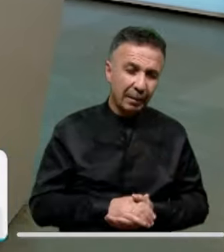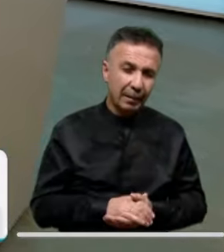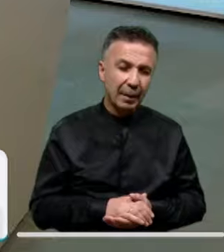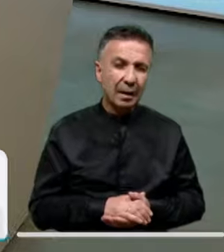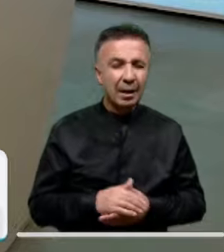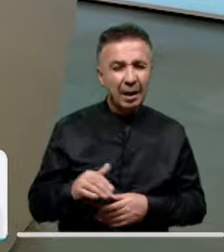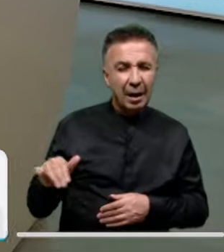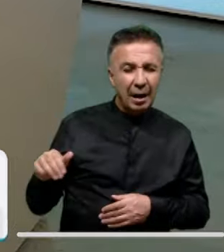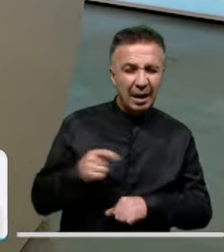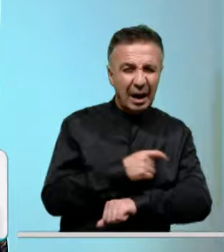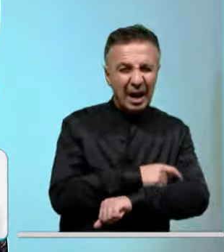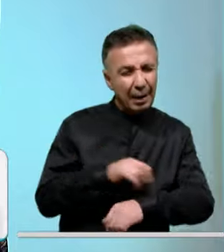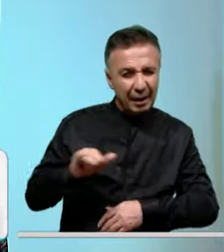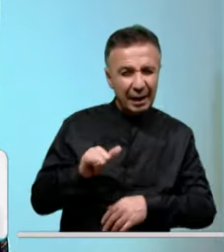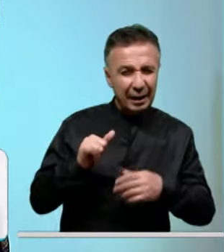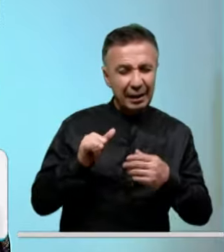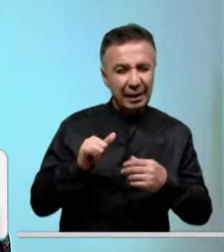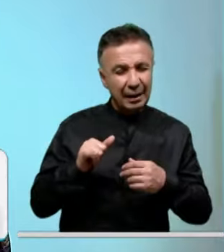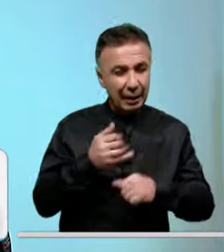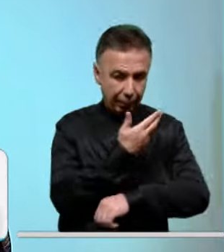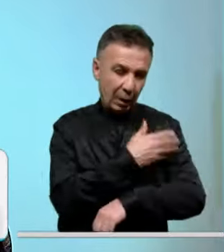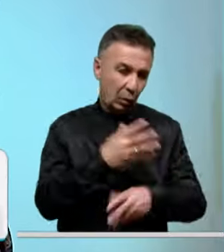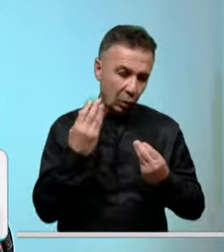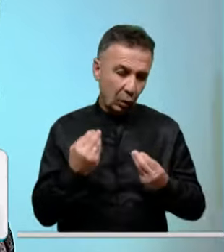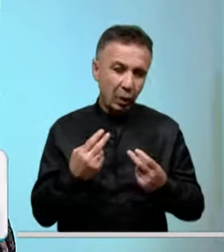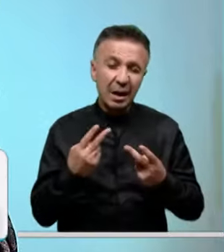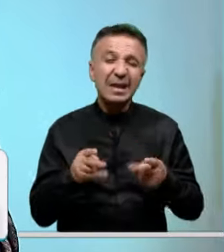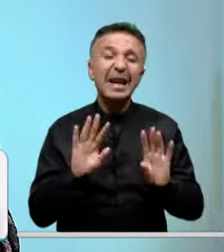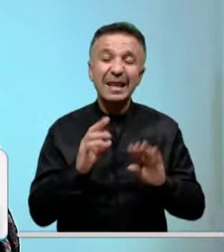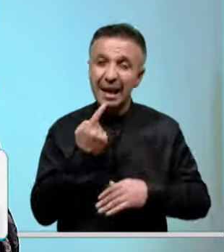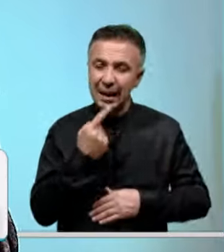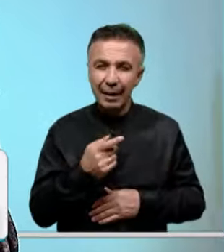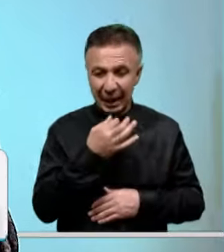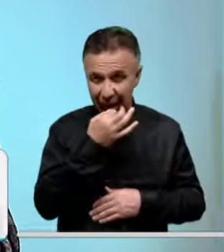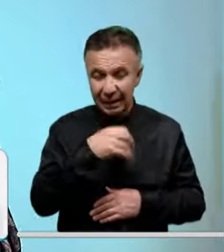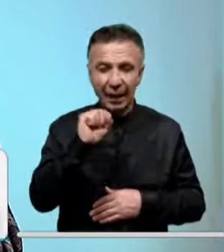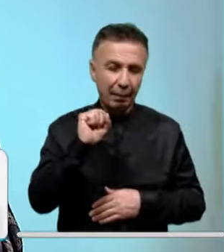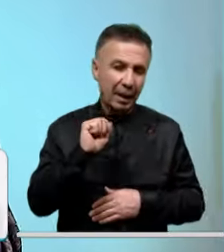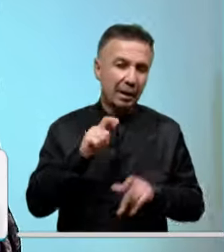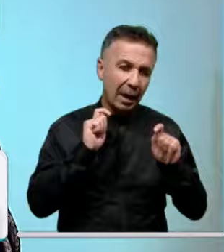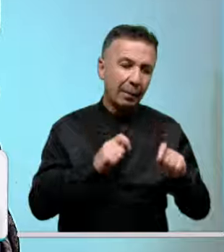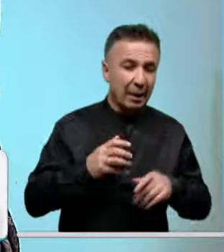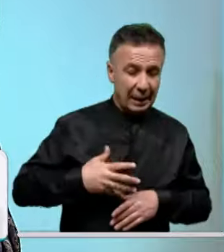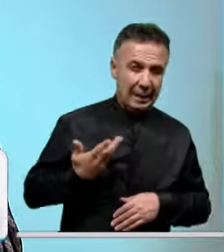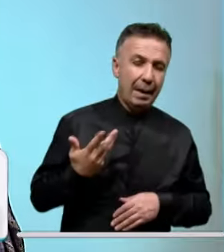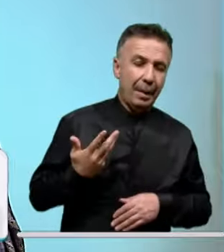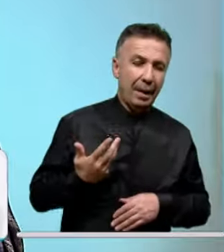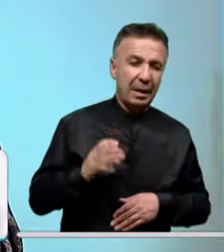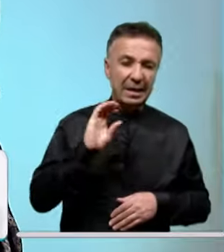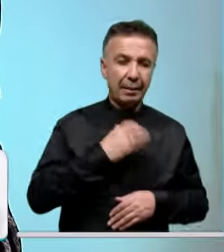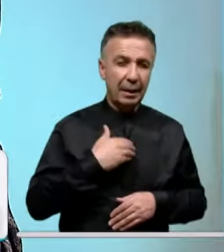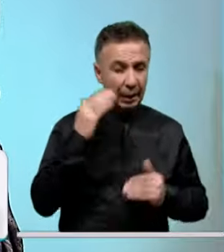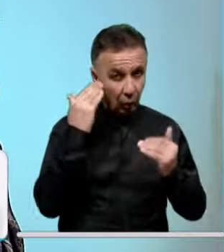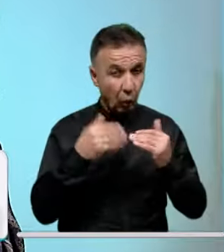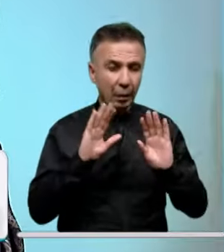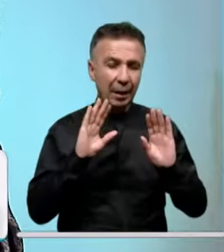tahrimen mekruh da olabilir. Caiz değil demek, izin verilmeyen, yapılması istenmeyen, dinin